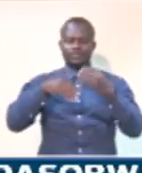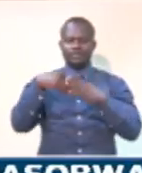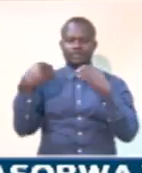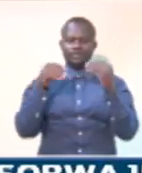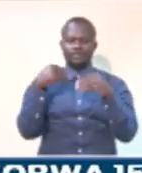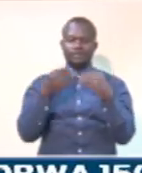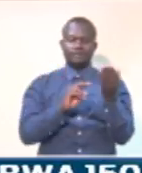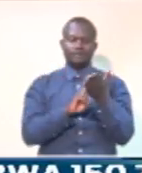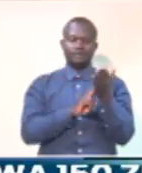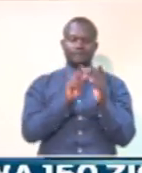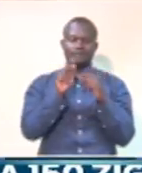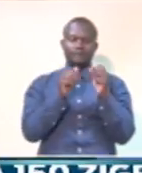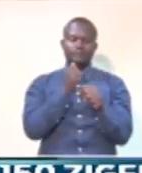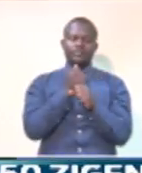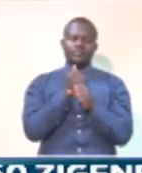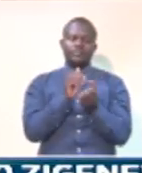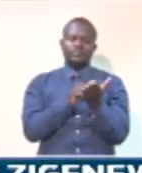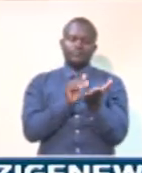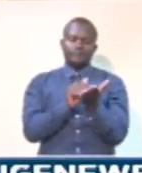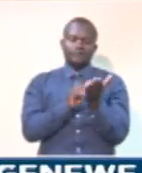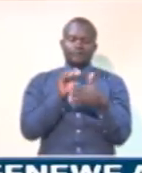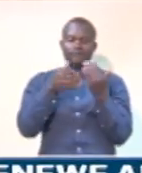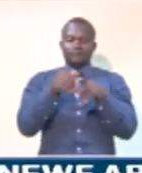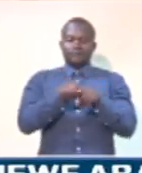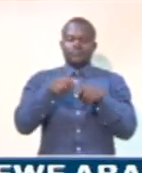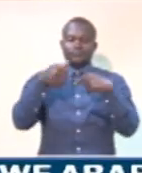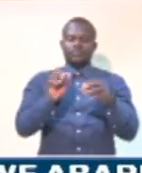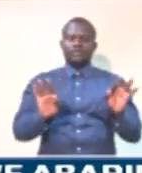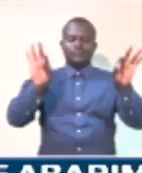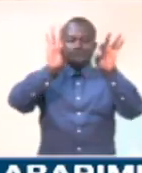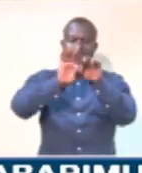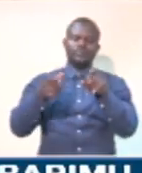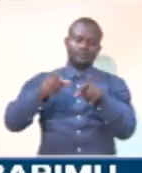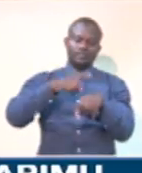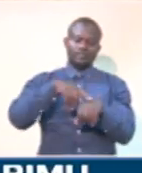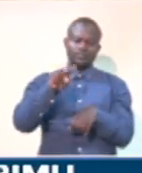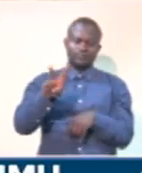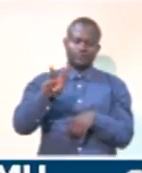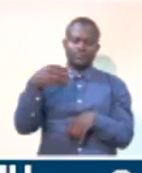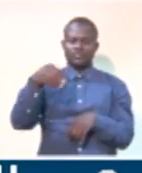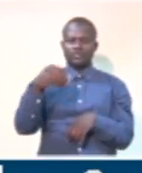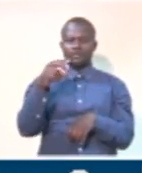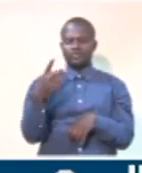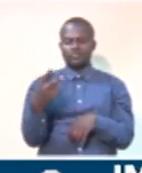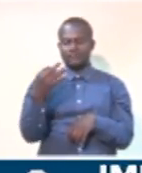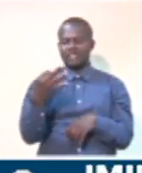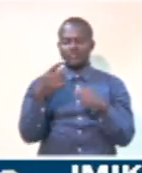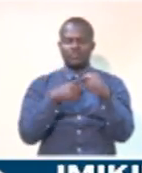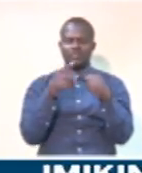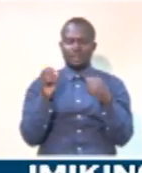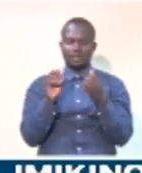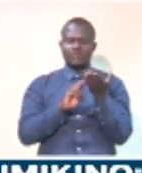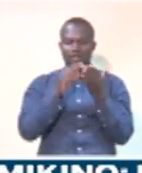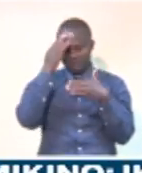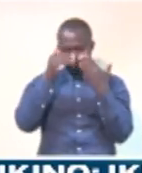bikoresho bikoreshwa kugira ngo abantu bakore amasabune aho ubonaho rwose ibiciro bisa nk'aho byikubye kabiri ku madolari 360 yakoreshwaga